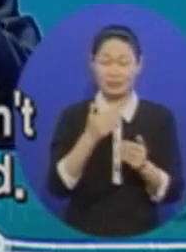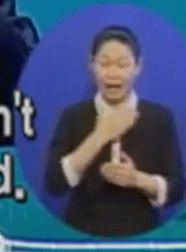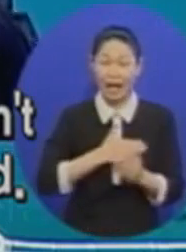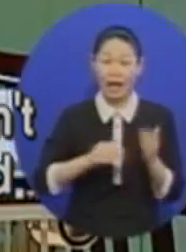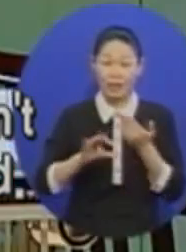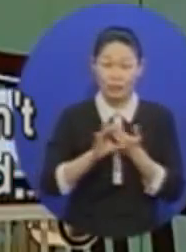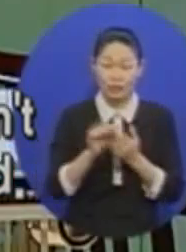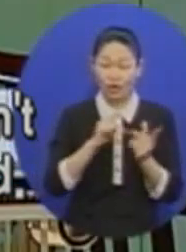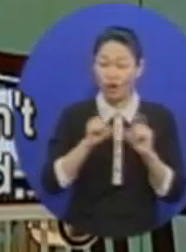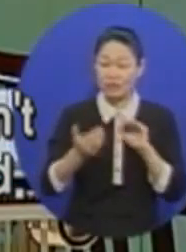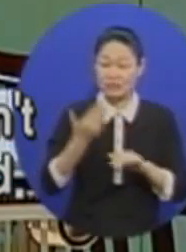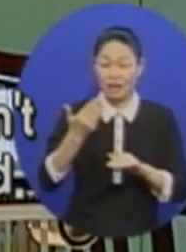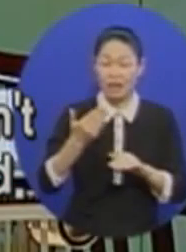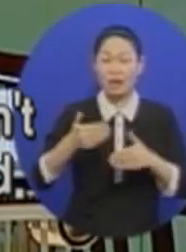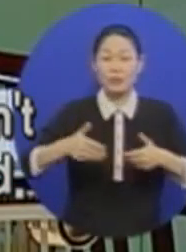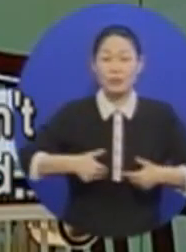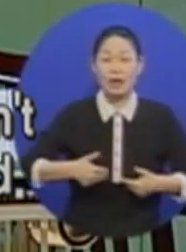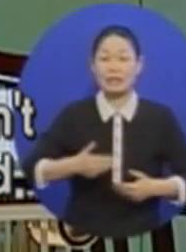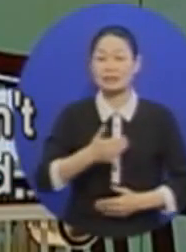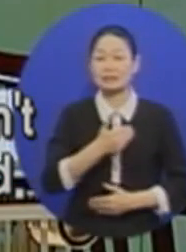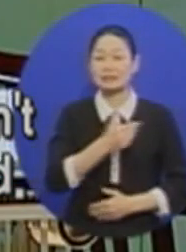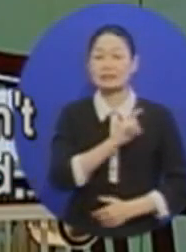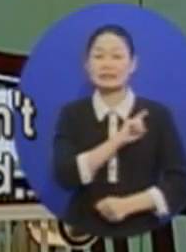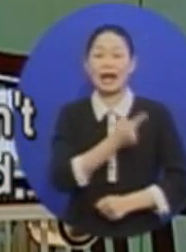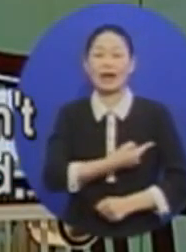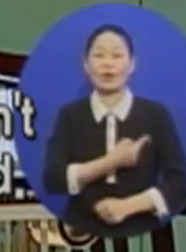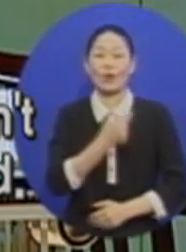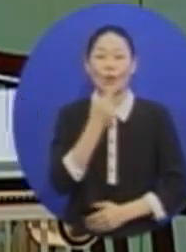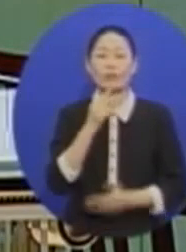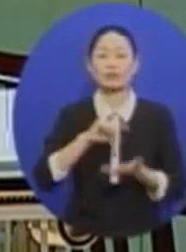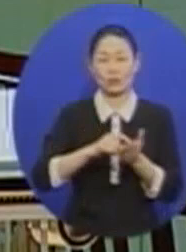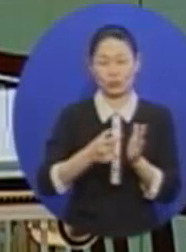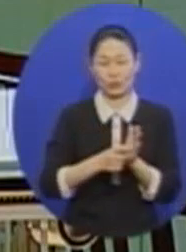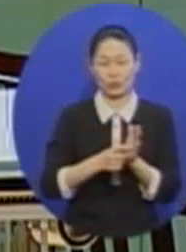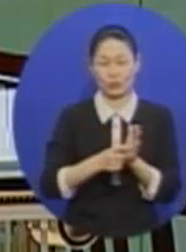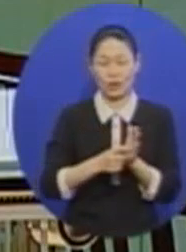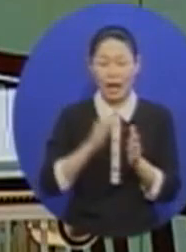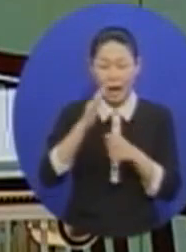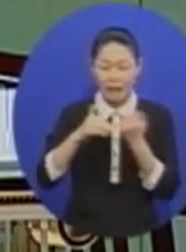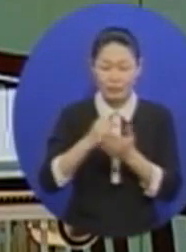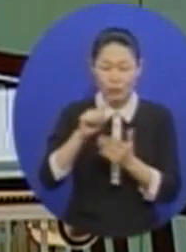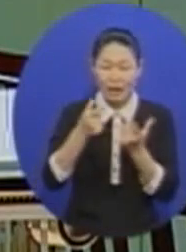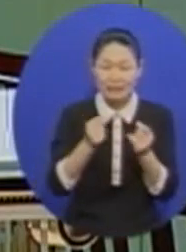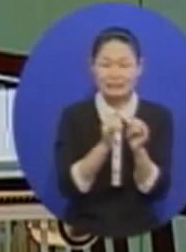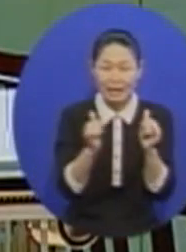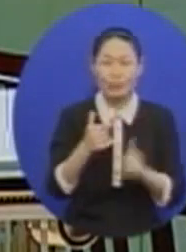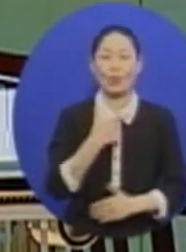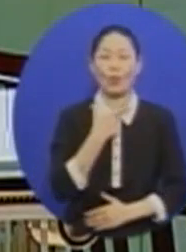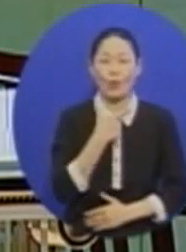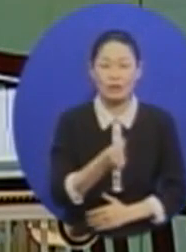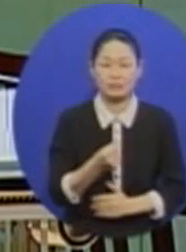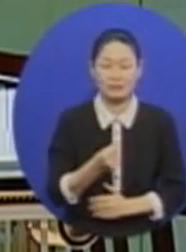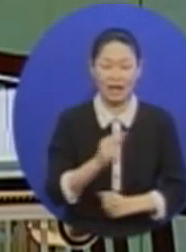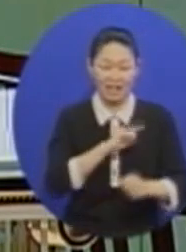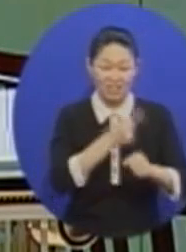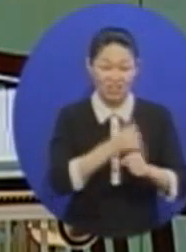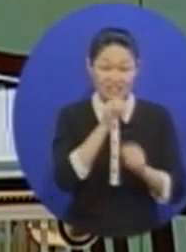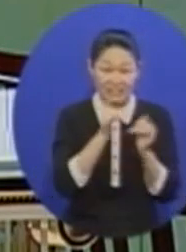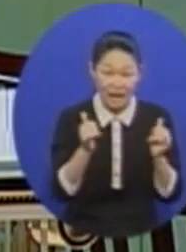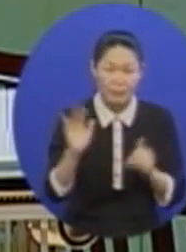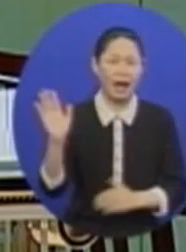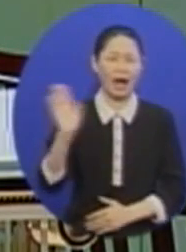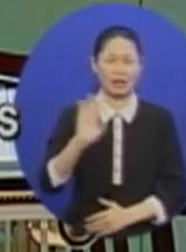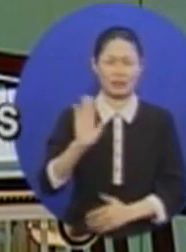필요한 자격이 없다고 할 정도로 충분해요 하나님은 바로 그런 사람을 원하시는 거예요 능력있는 사람